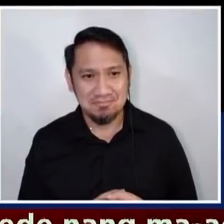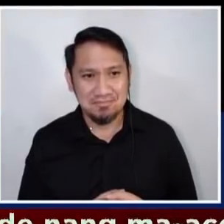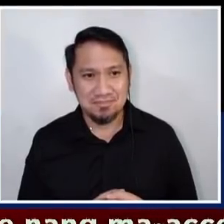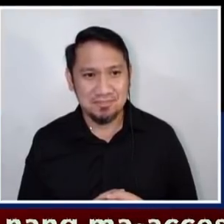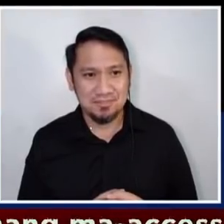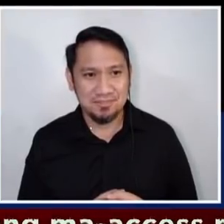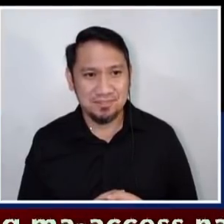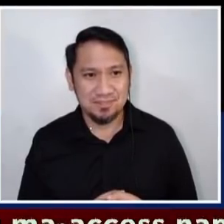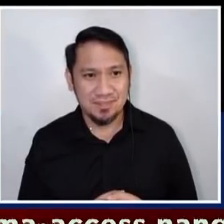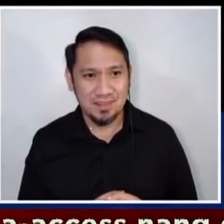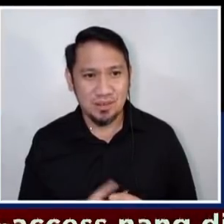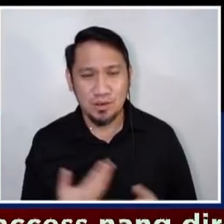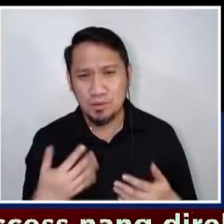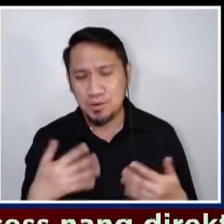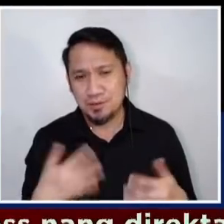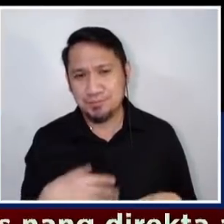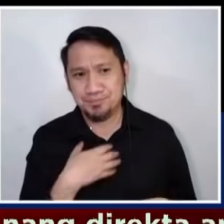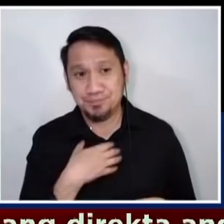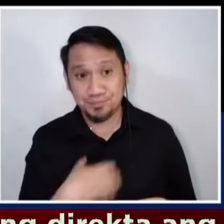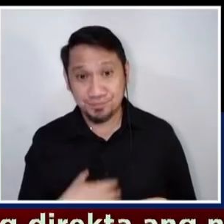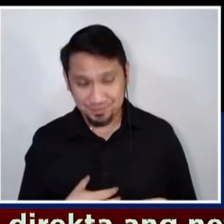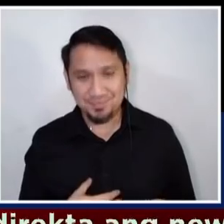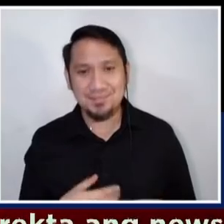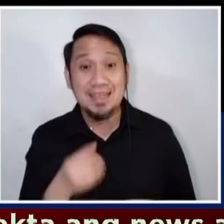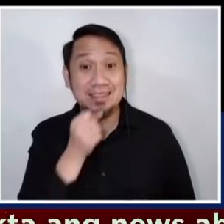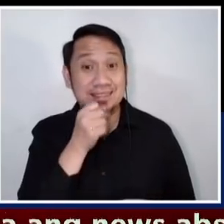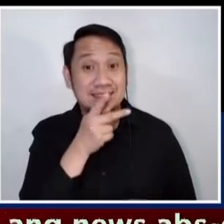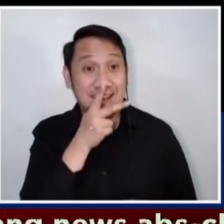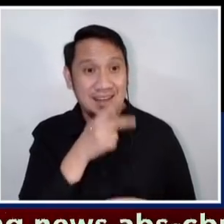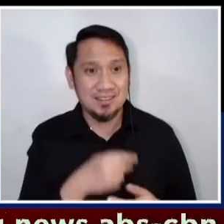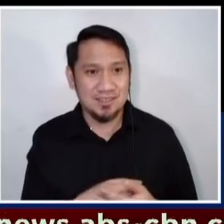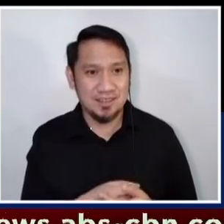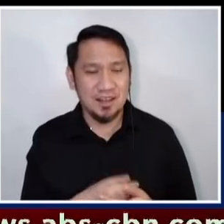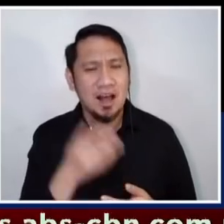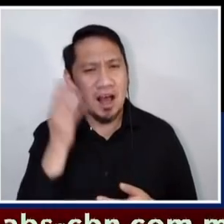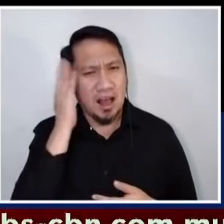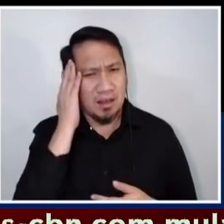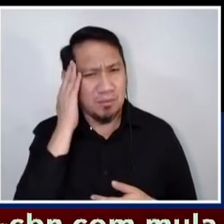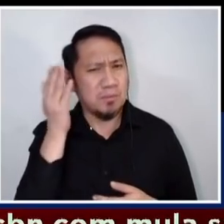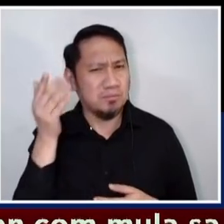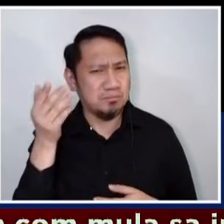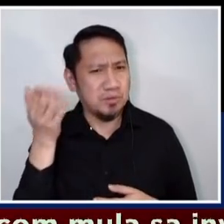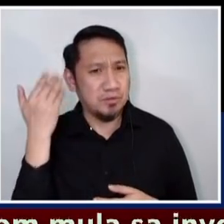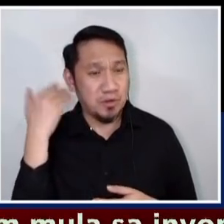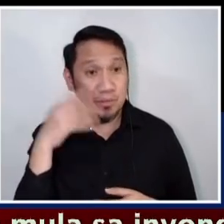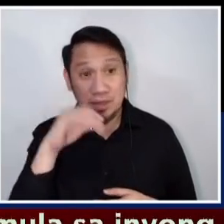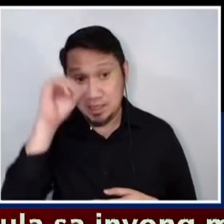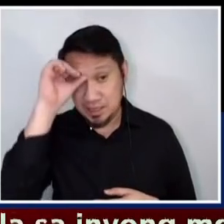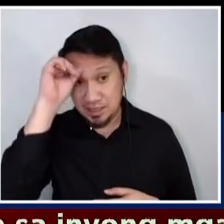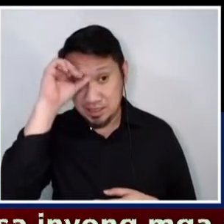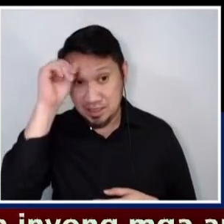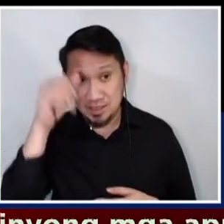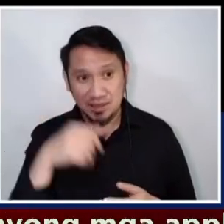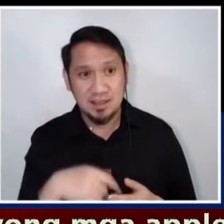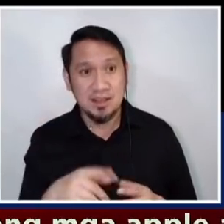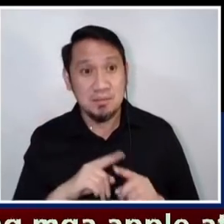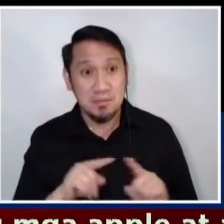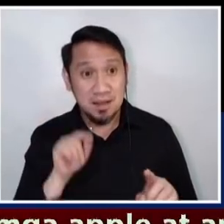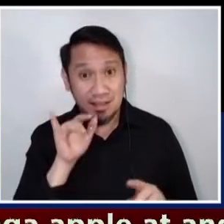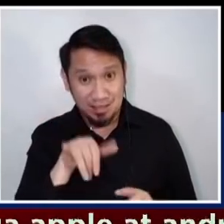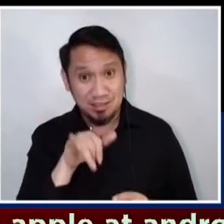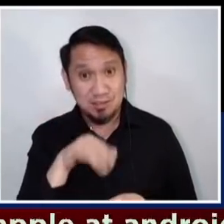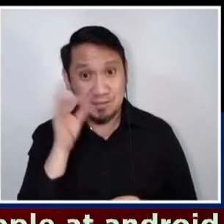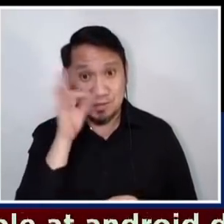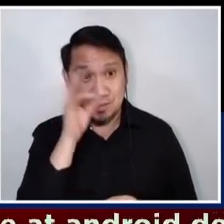Ay, kakagutom naman. Merienda time! Akala ko nung una, sa India to, proudly Pinoy pala itong si Kuya.